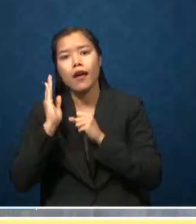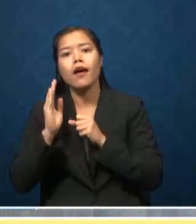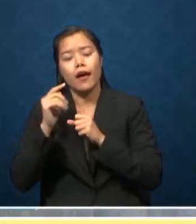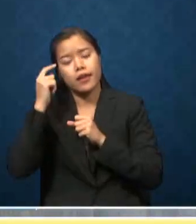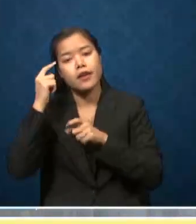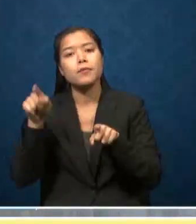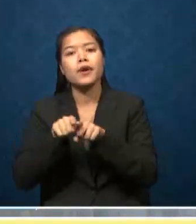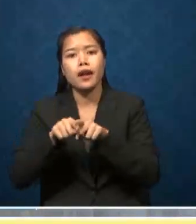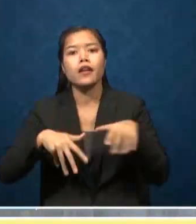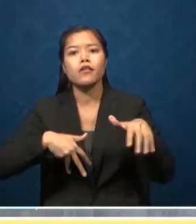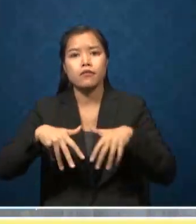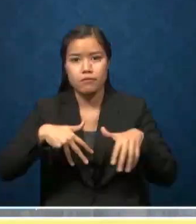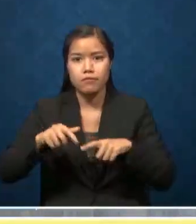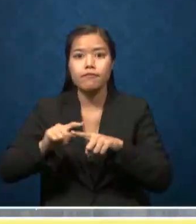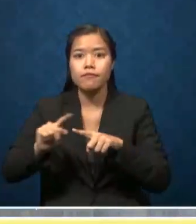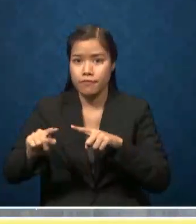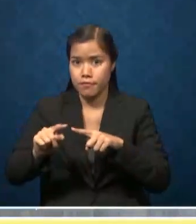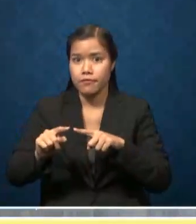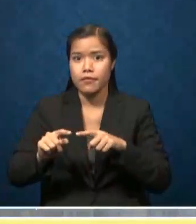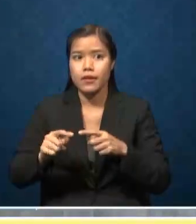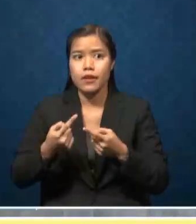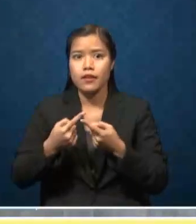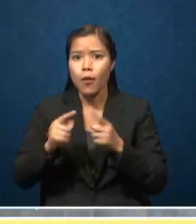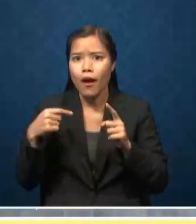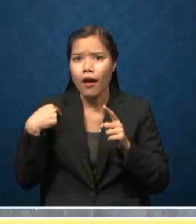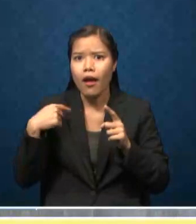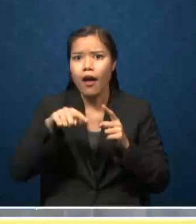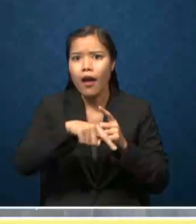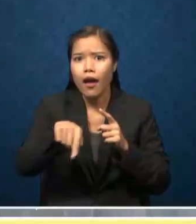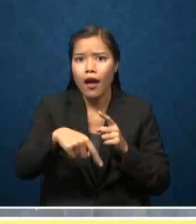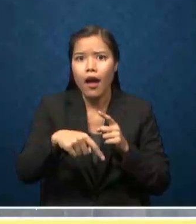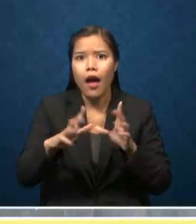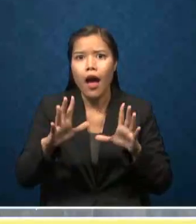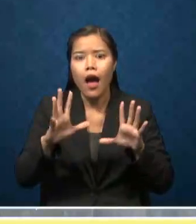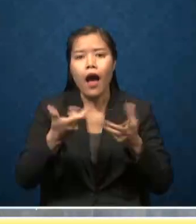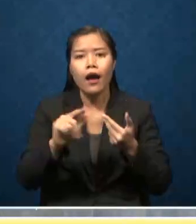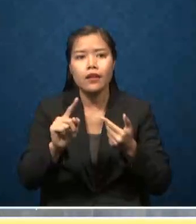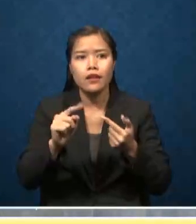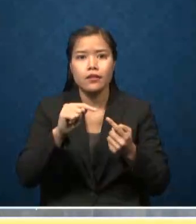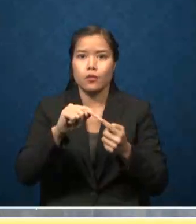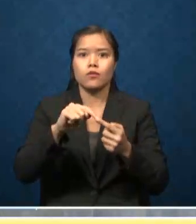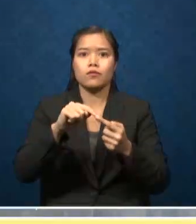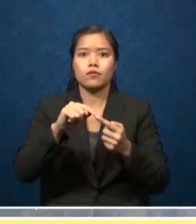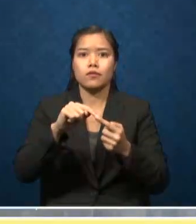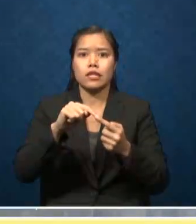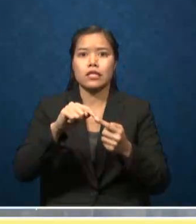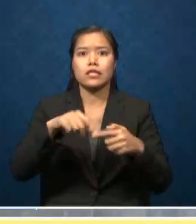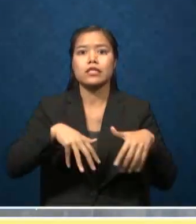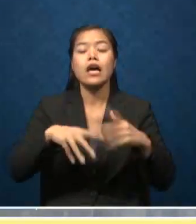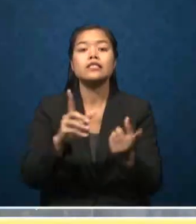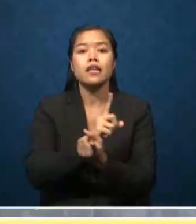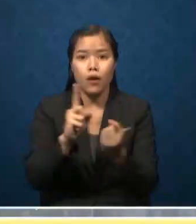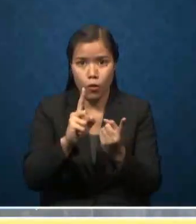ชุมชนท้องถิ่นอะไรก็ว่าไปท่านหายไปภาคนึงหรือเปล่าภาคประชาสังคมภาคประชาสังคมขนาดนี้มี